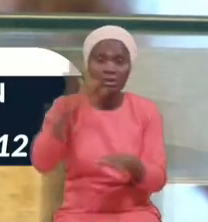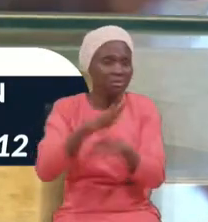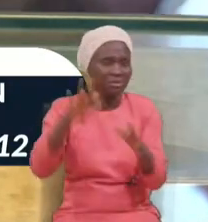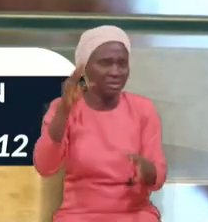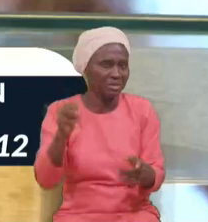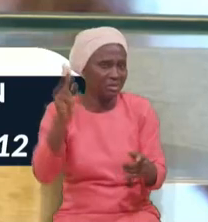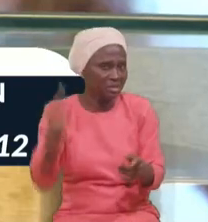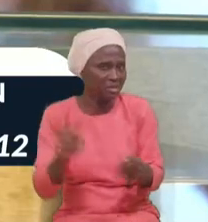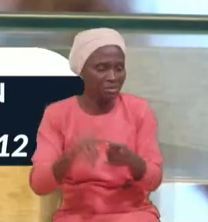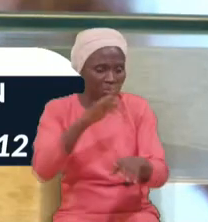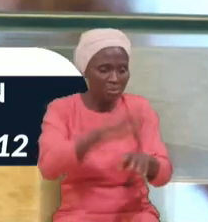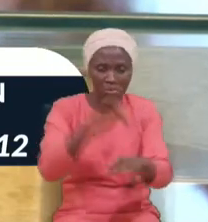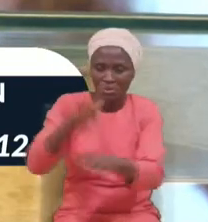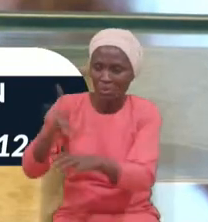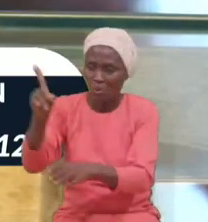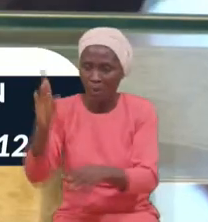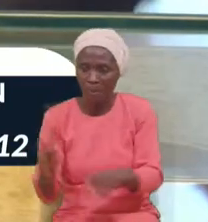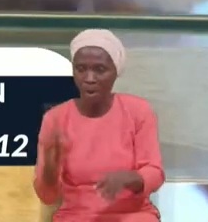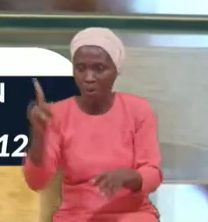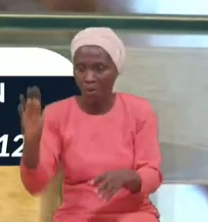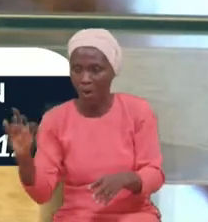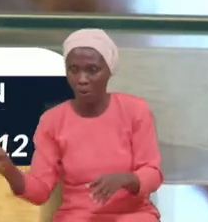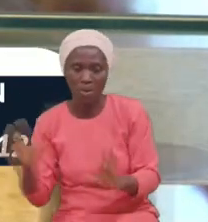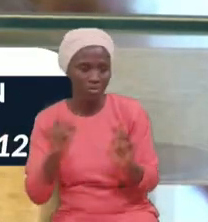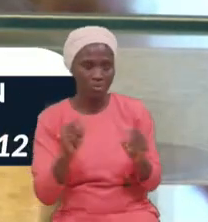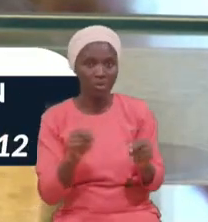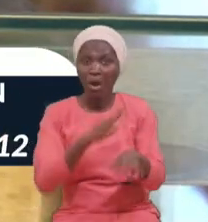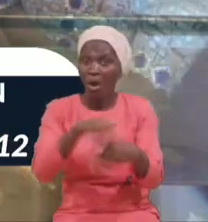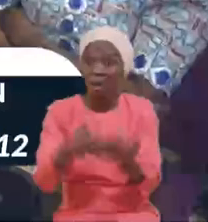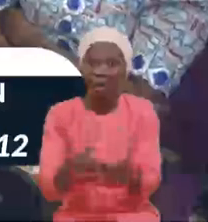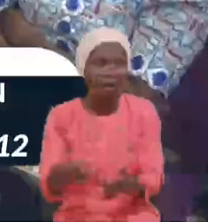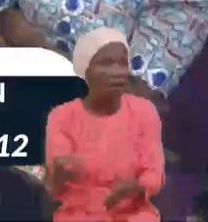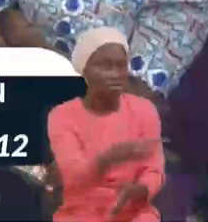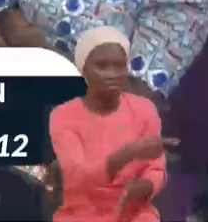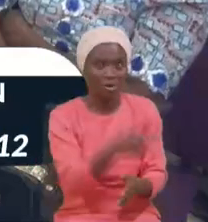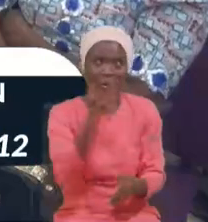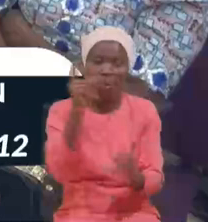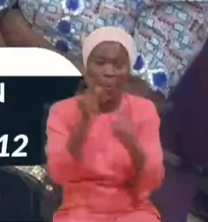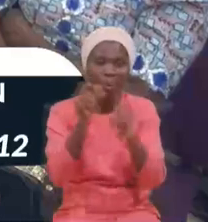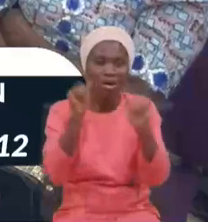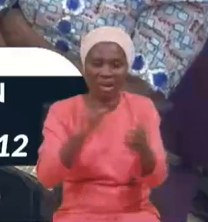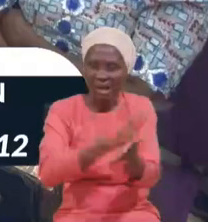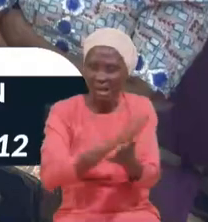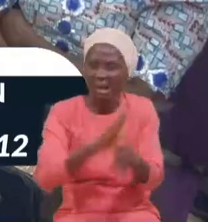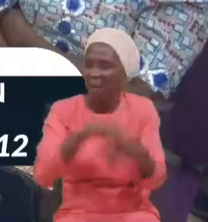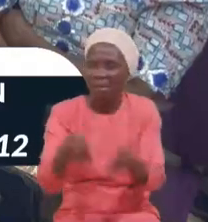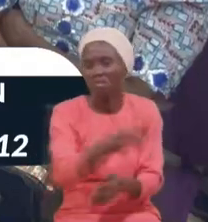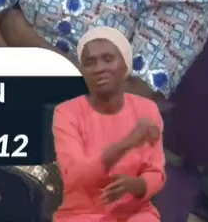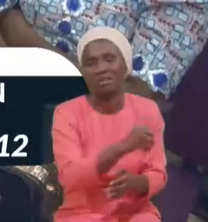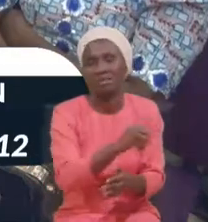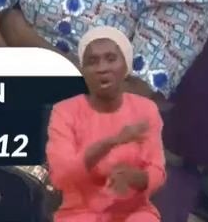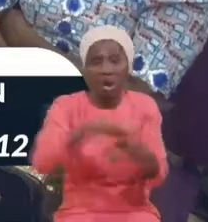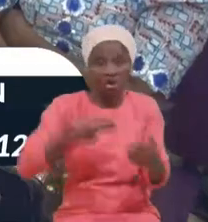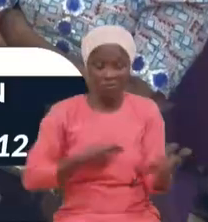un. Tous, un seul mot, tous seront purifiés. Et nous tous ici ce